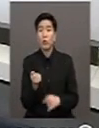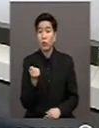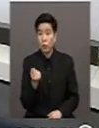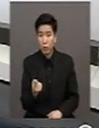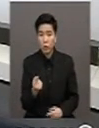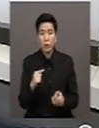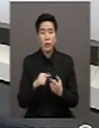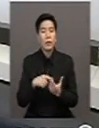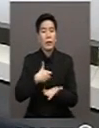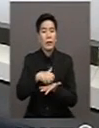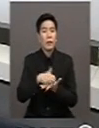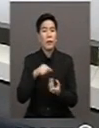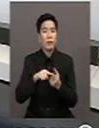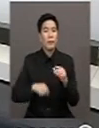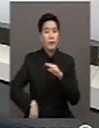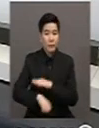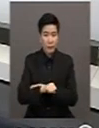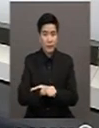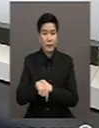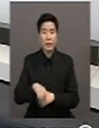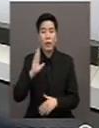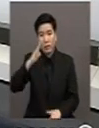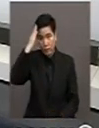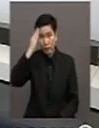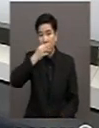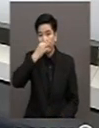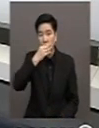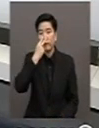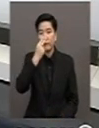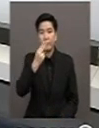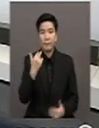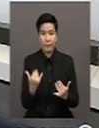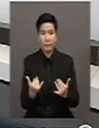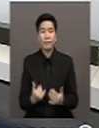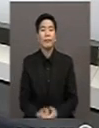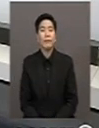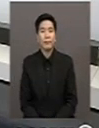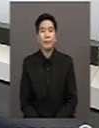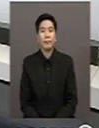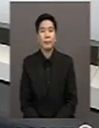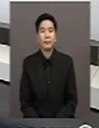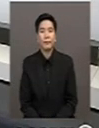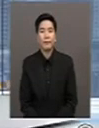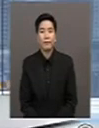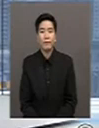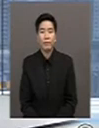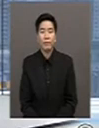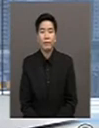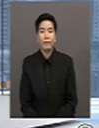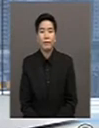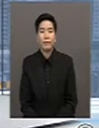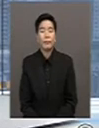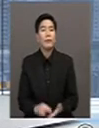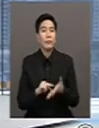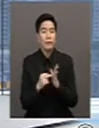ๆที่รายงานส่งตรงมาจากสนามราชมังคลากีฬาสถานนะครับส่งต่อไปที่สตูดิโอครับ ค่ะขอบคุณคุณตอนท้ายค่ะ แม้ว่าส